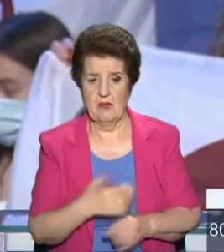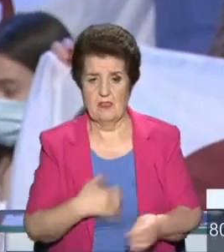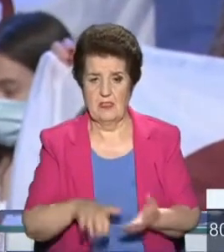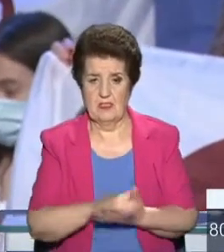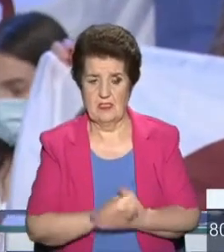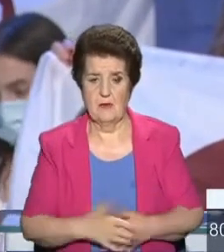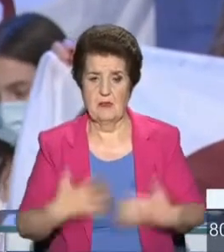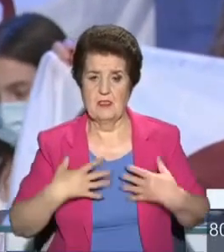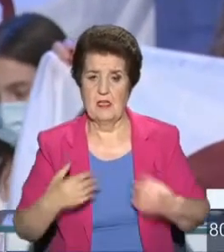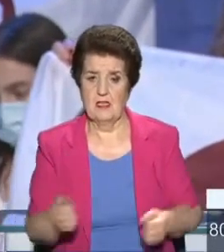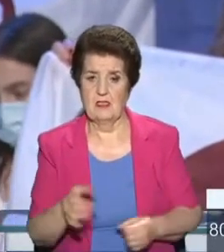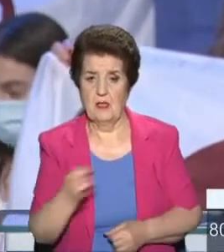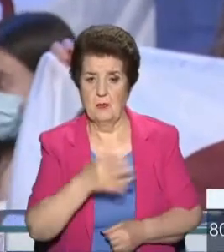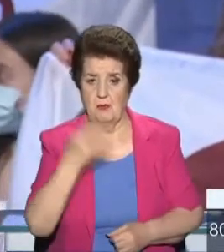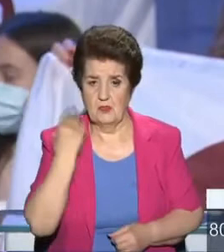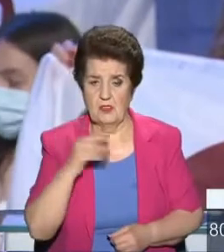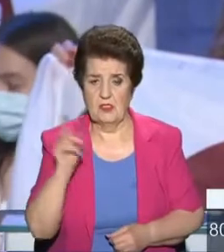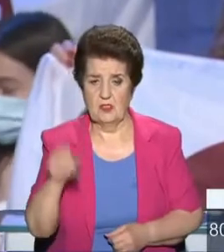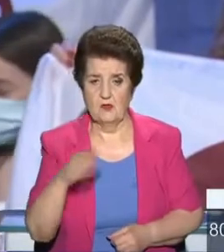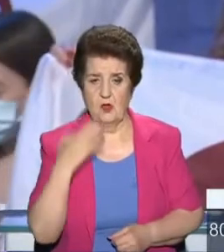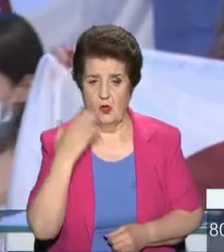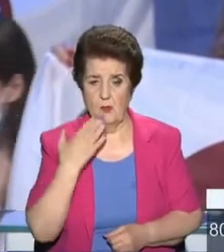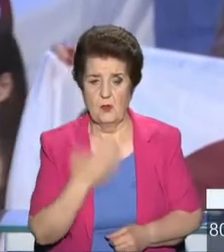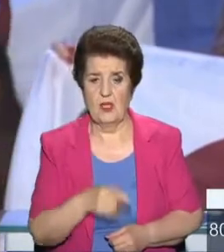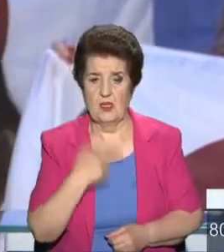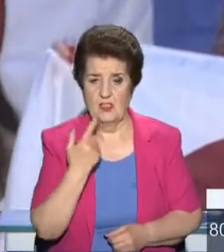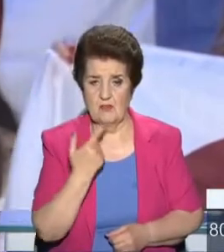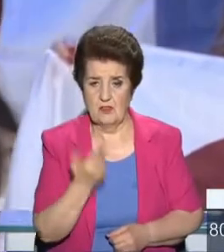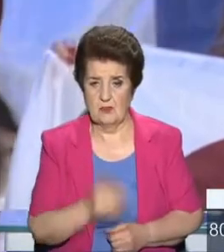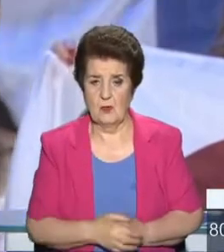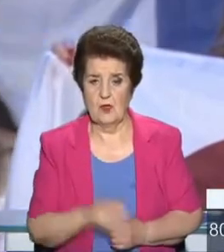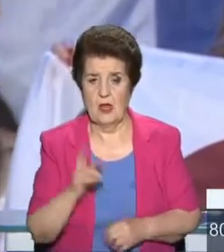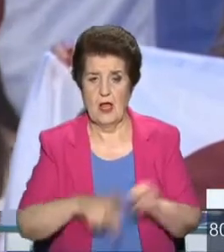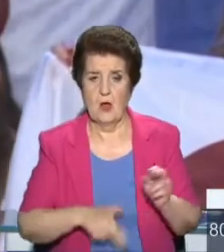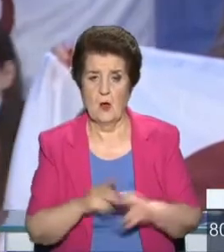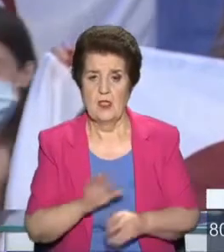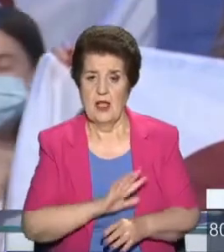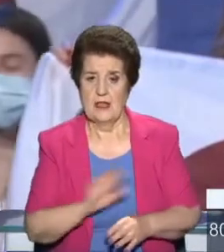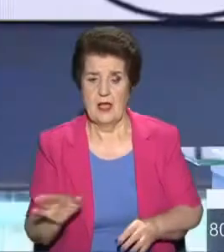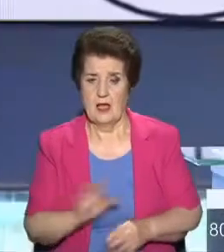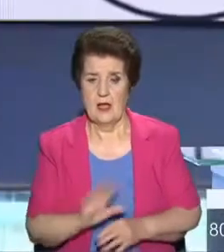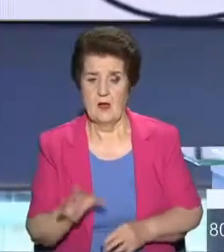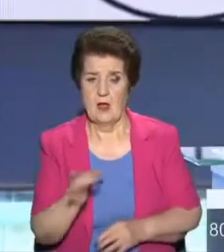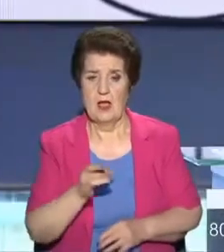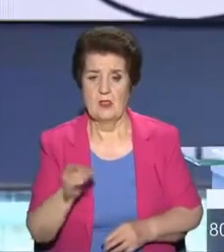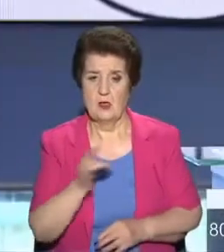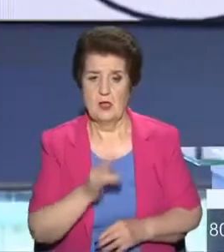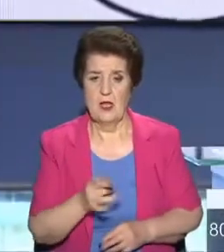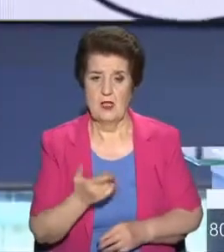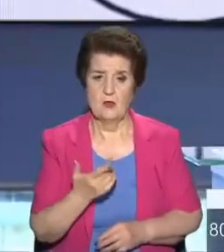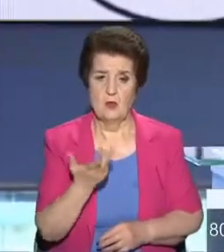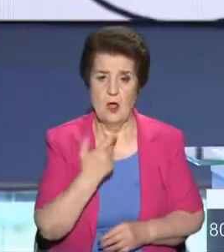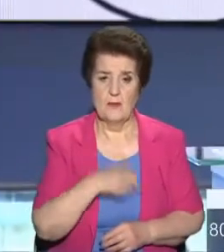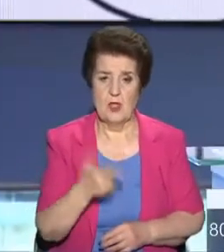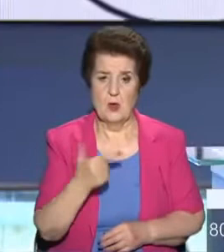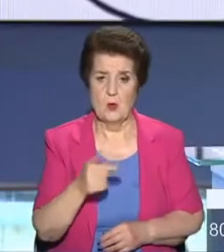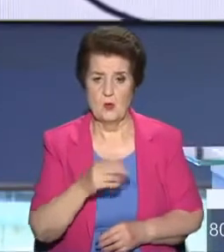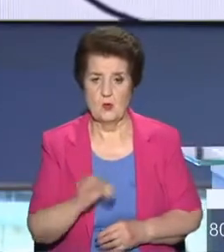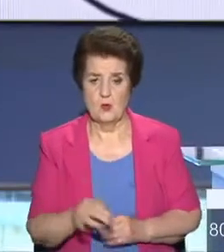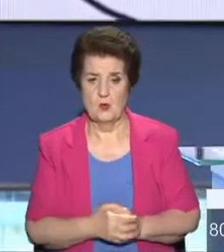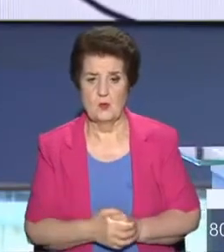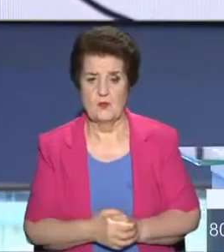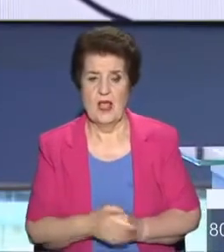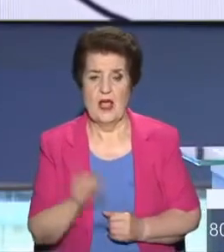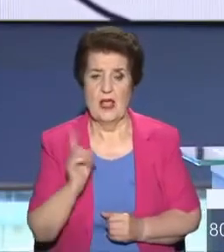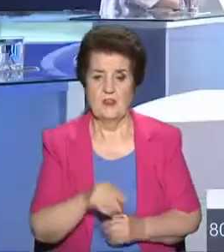de sănătate a republicii Moldova la ce au românesc se referă la construcția dacă nu alea uscate regionale o doamna Guta cand ma simt reușim noi